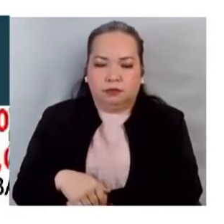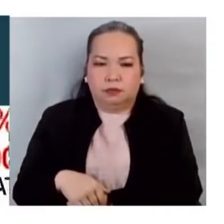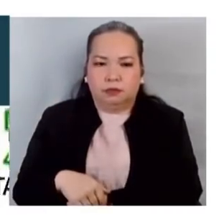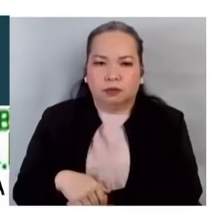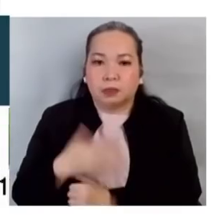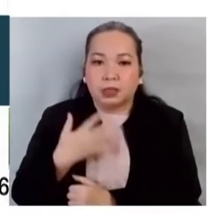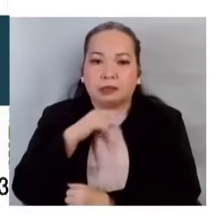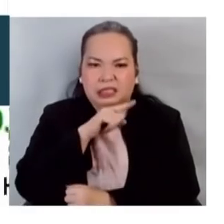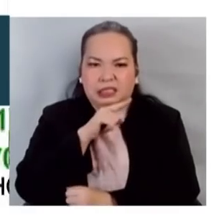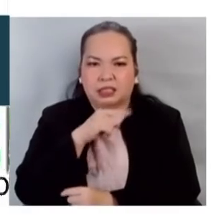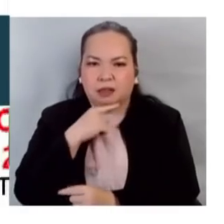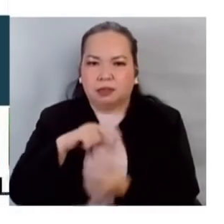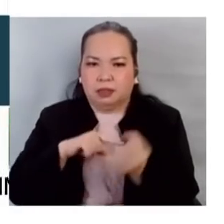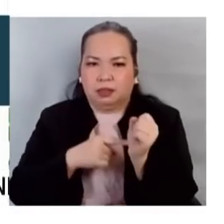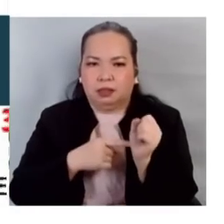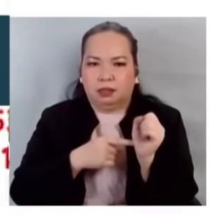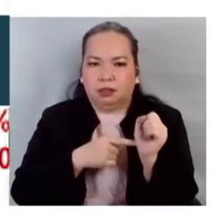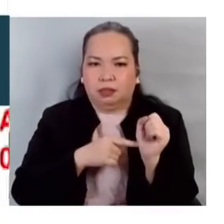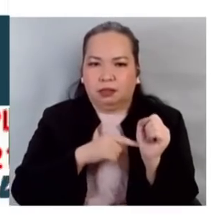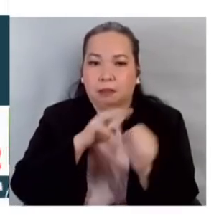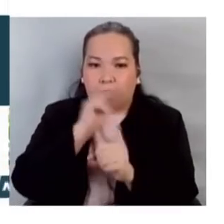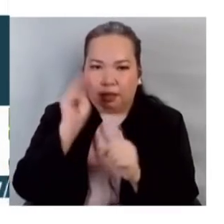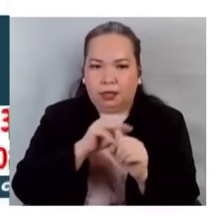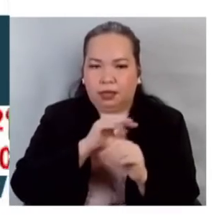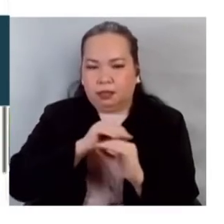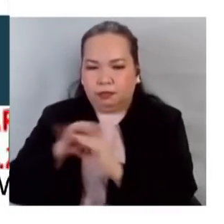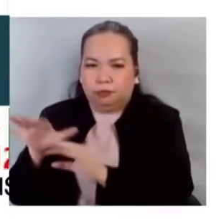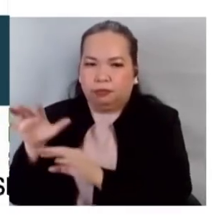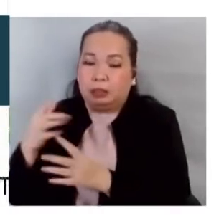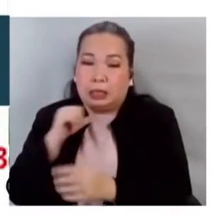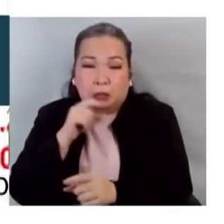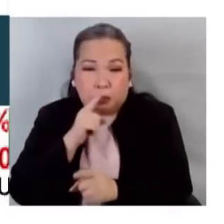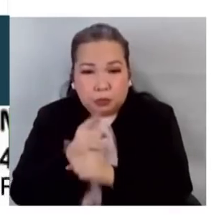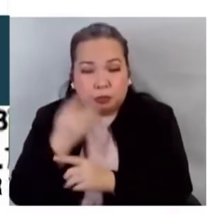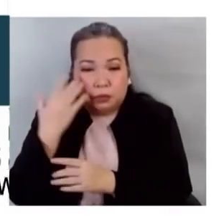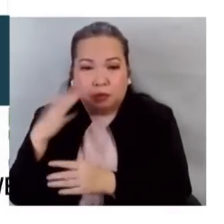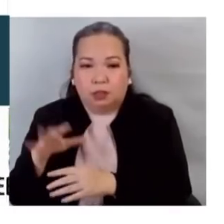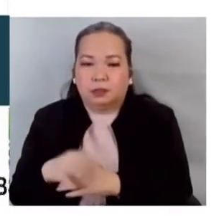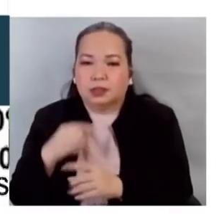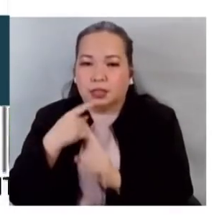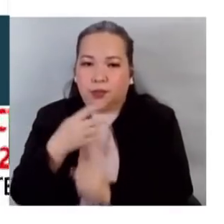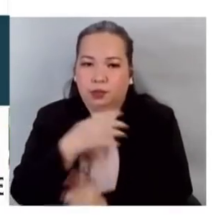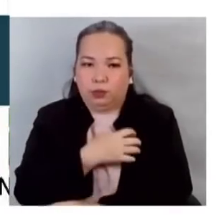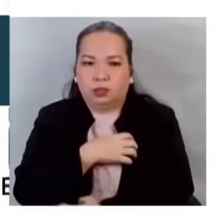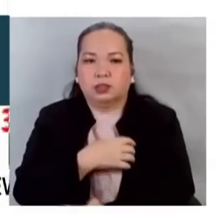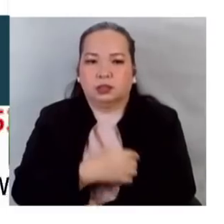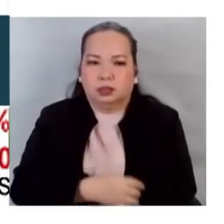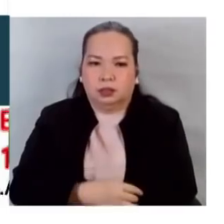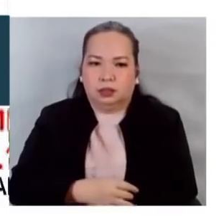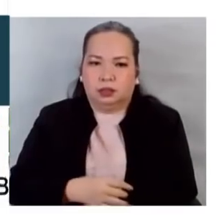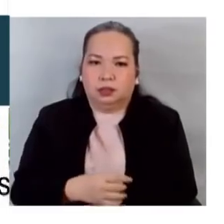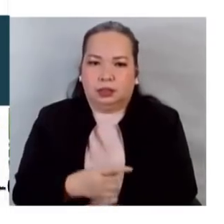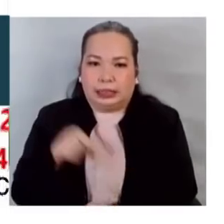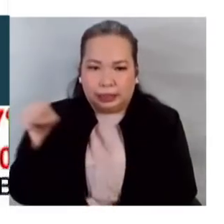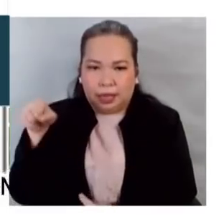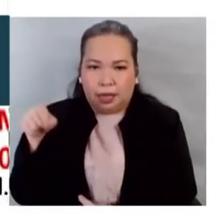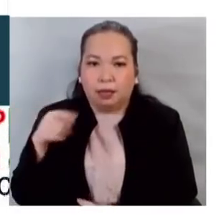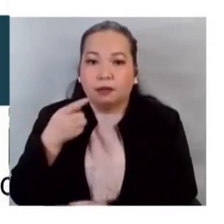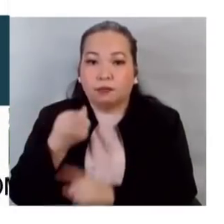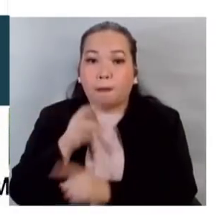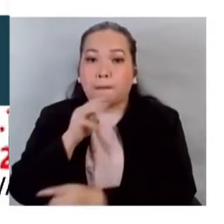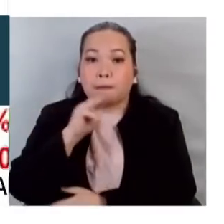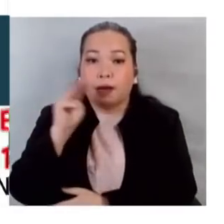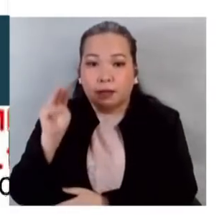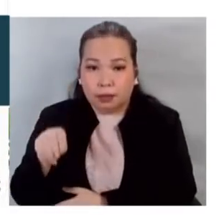Pero hinihintayin po muna yung mga written reports from the Cebu Police na doon daw na-opisa yun sa isang tourist